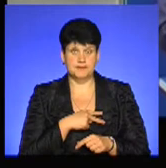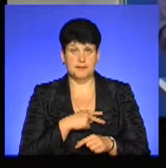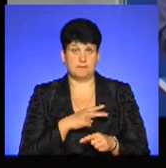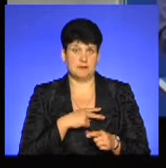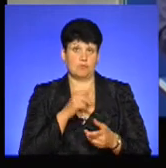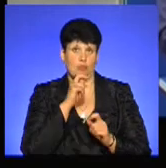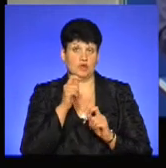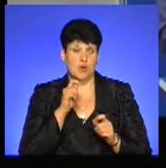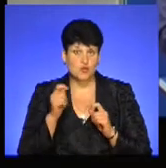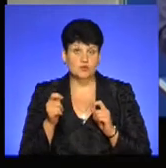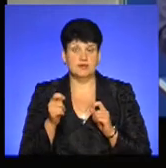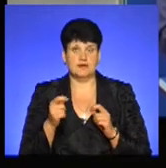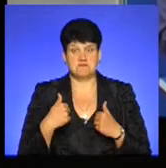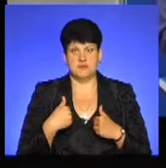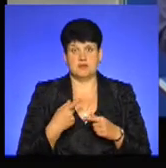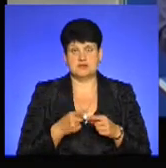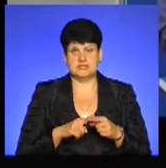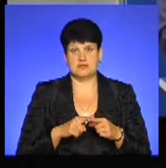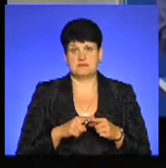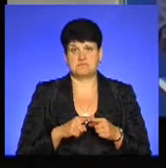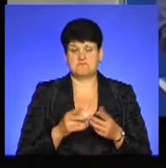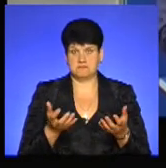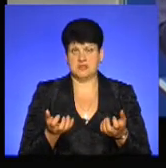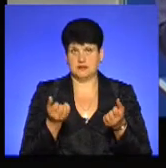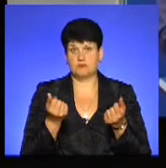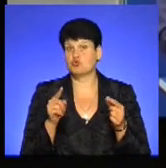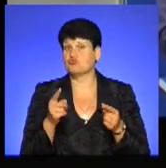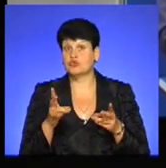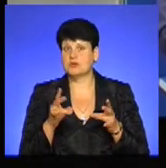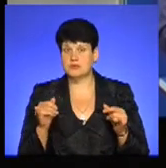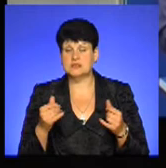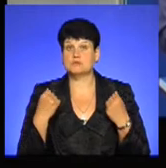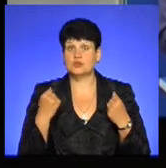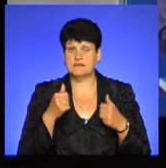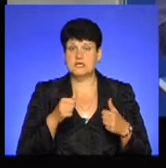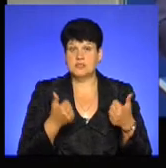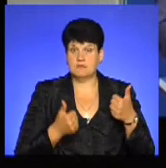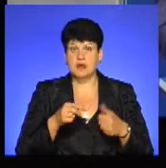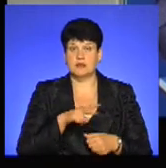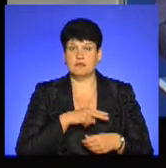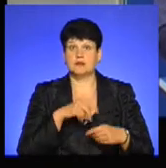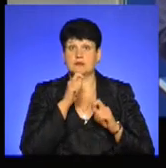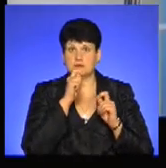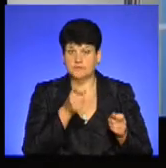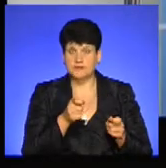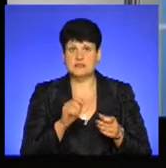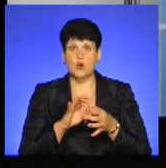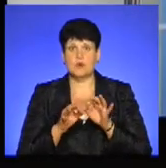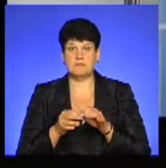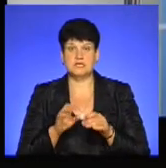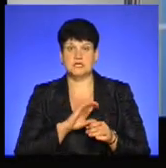подарунки, то ми це вітаємо, а чому ні? За спортивні змагання нагороджуємо нагороджують, за олімпійські